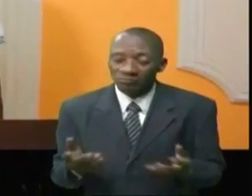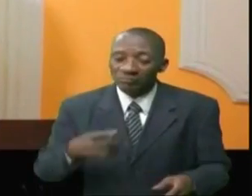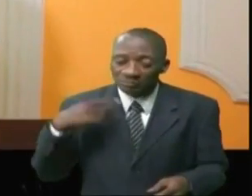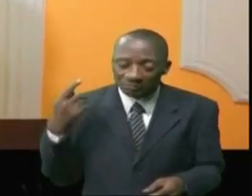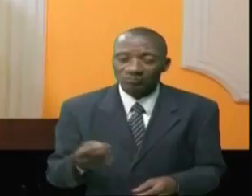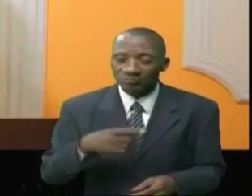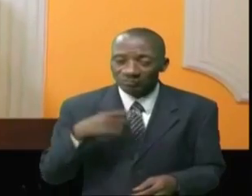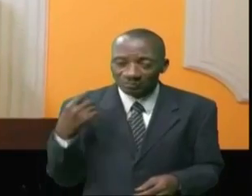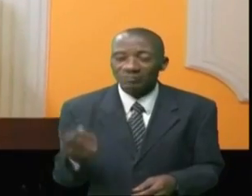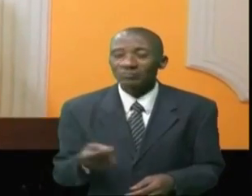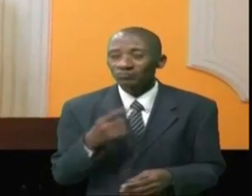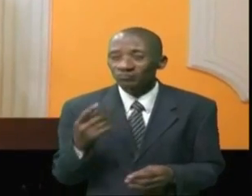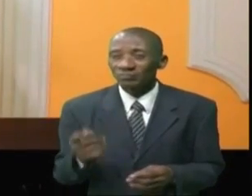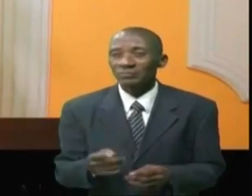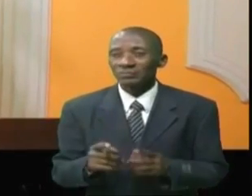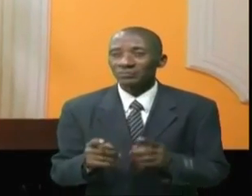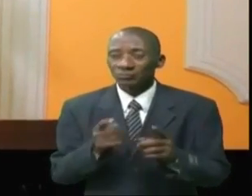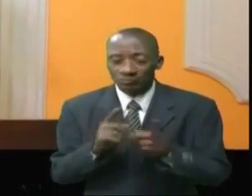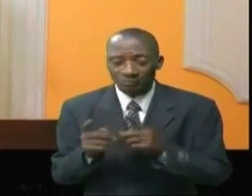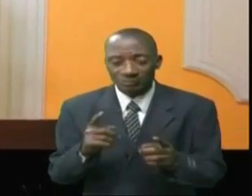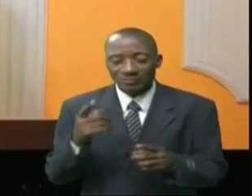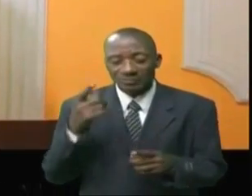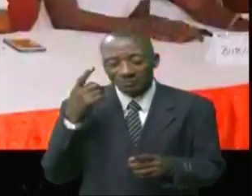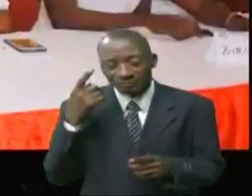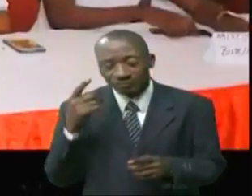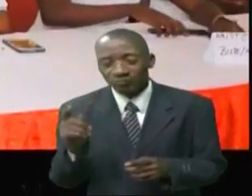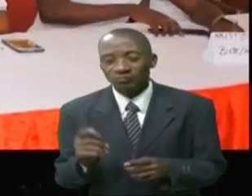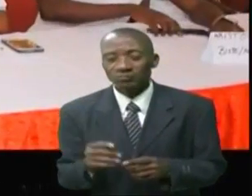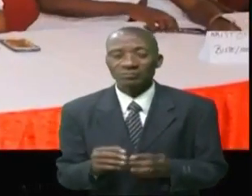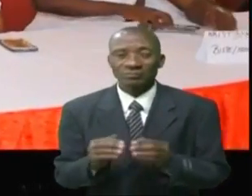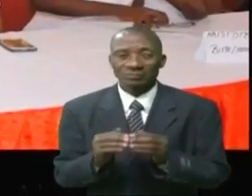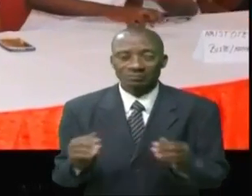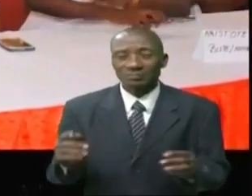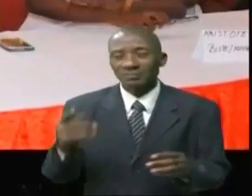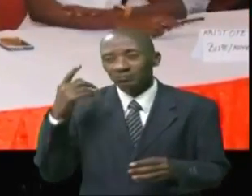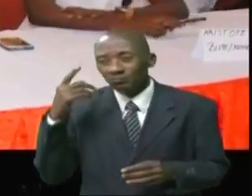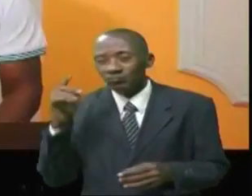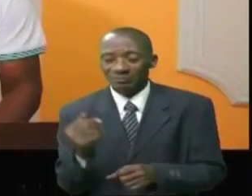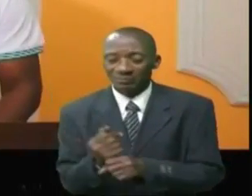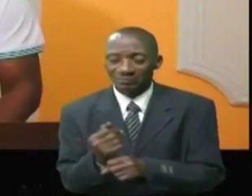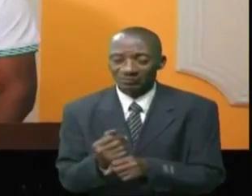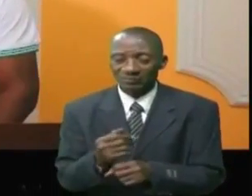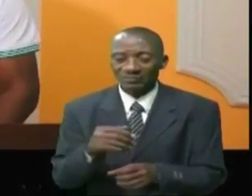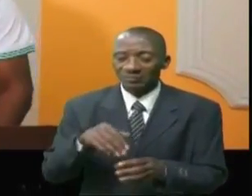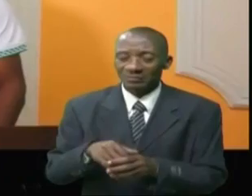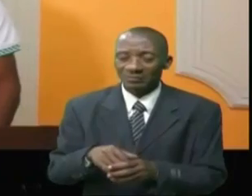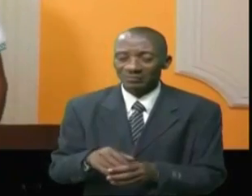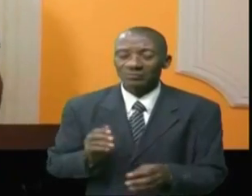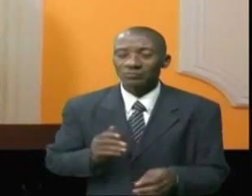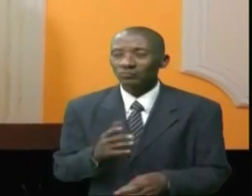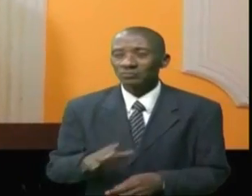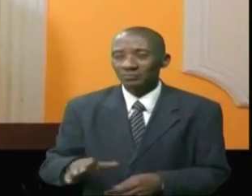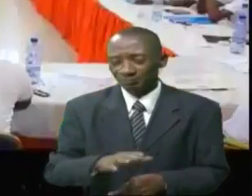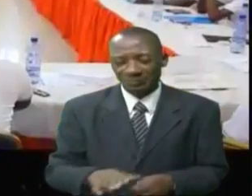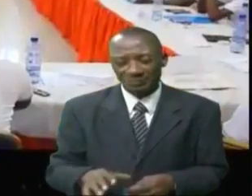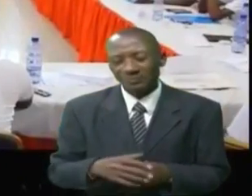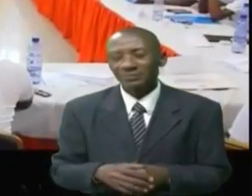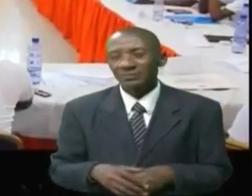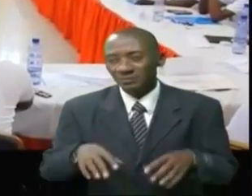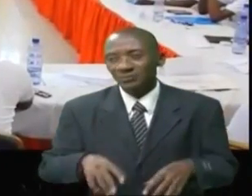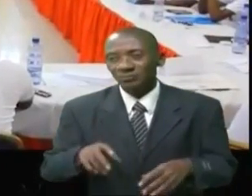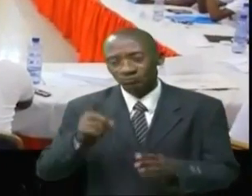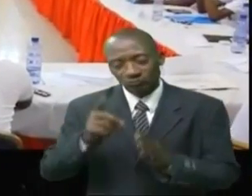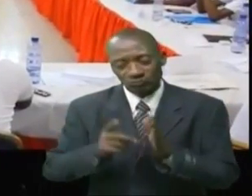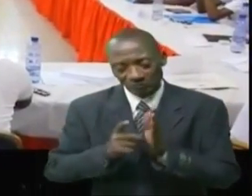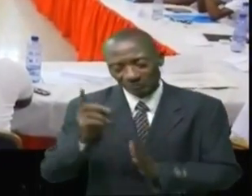le BISPE de chaque province sera capable de faire un bon travail pour collecter des données de qualité.